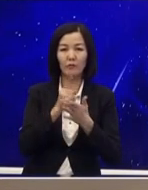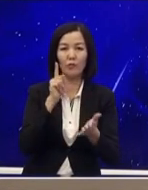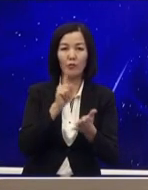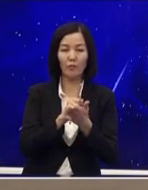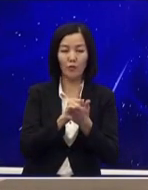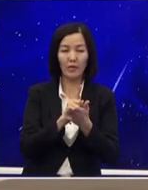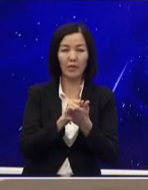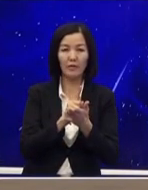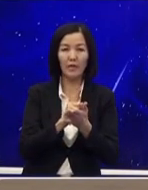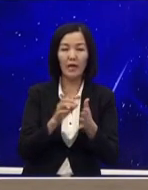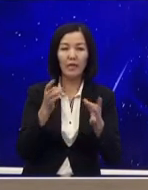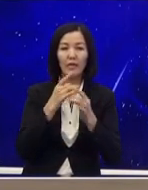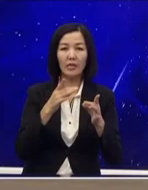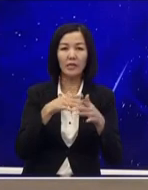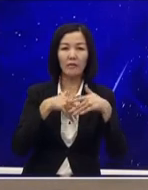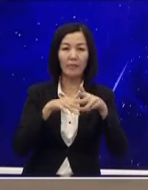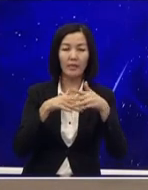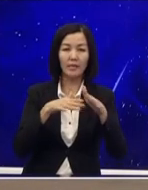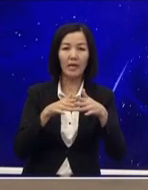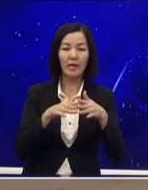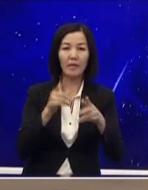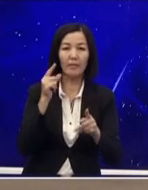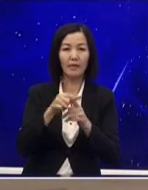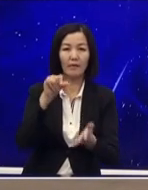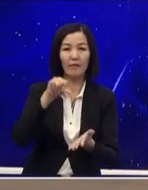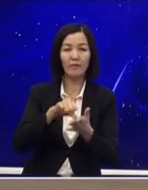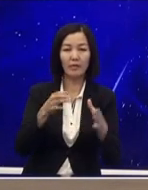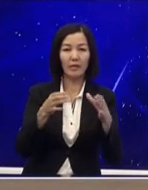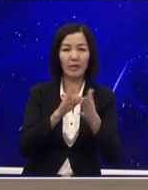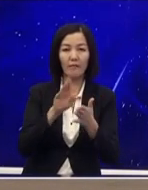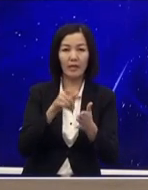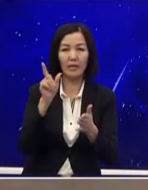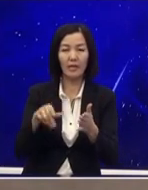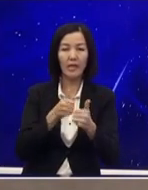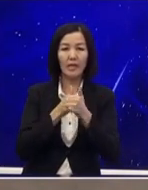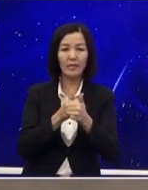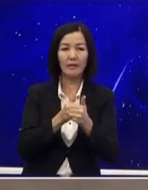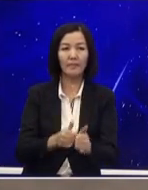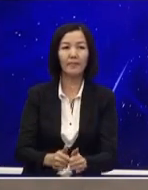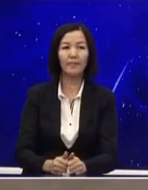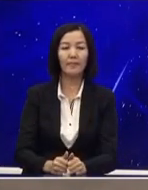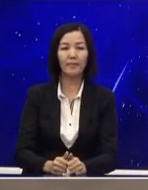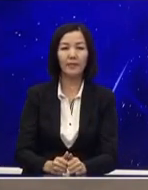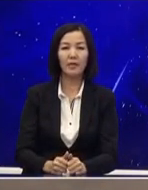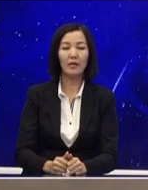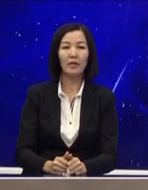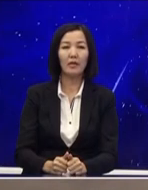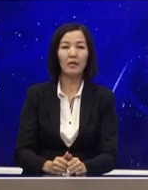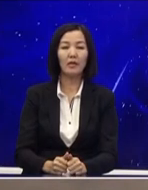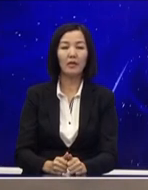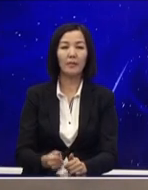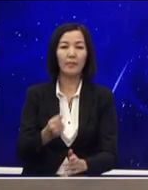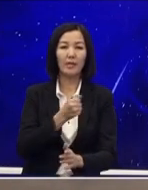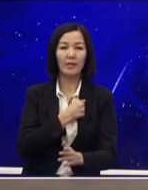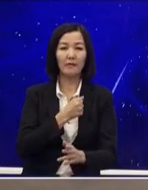сыновий долг. На торжественном построении со словами напутствия выступили командиры частей и их заместители. Призыв был очень хороший. Ну,